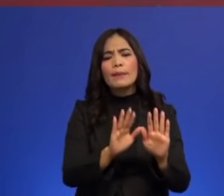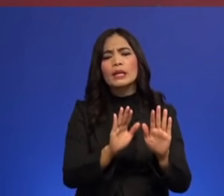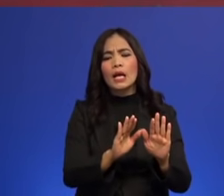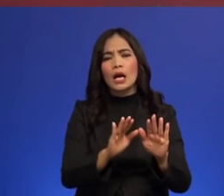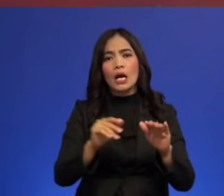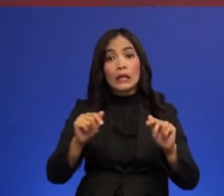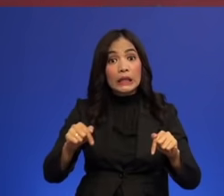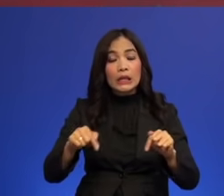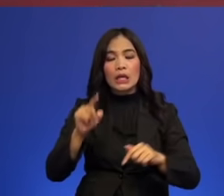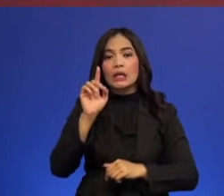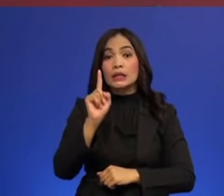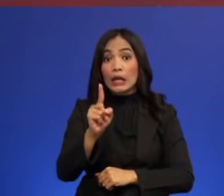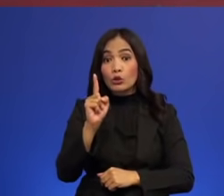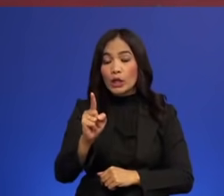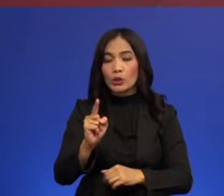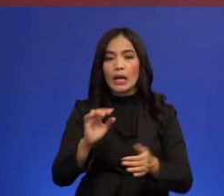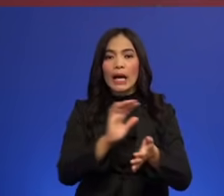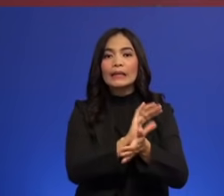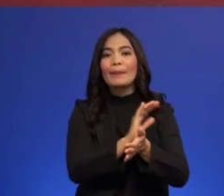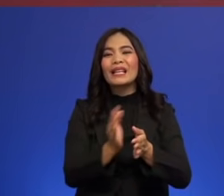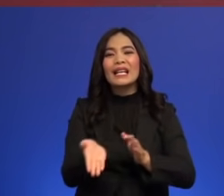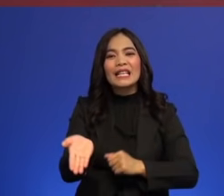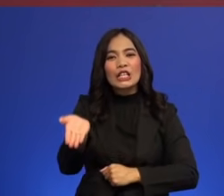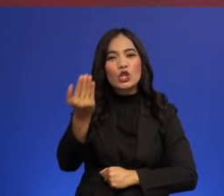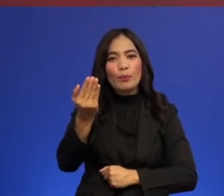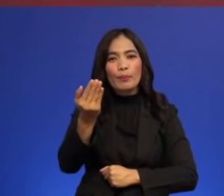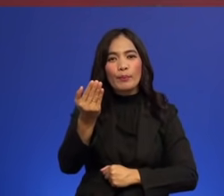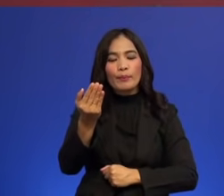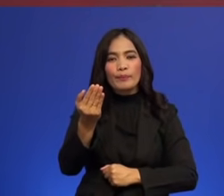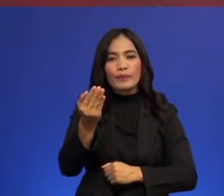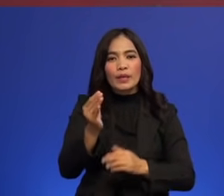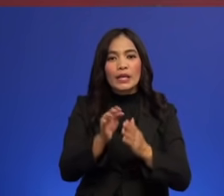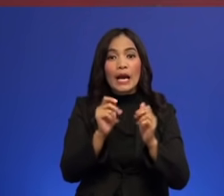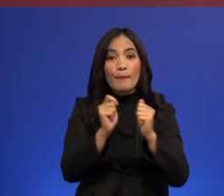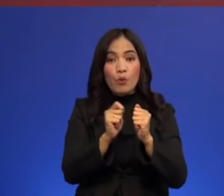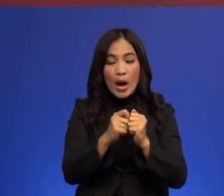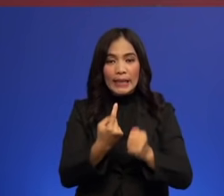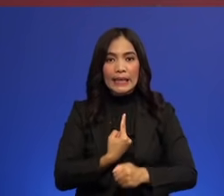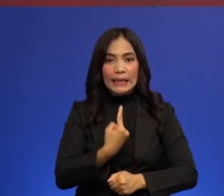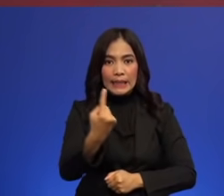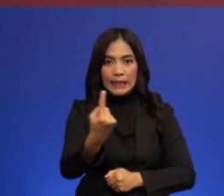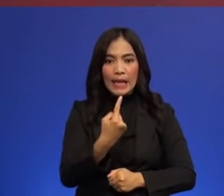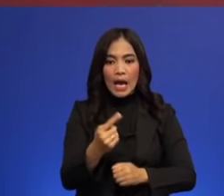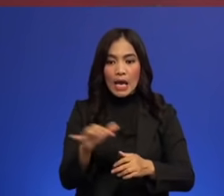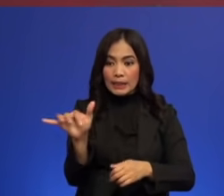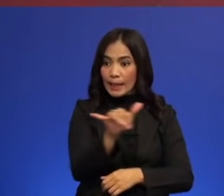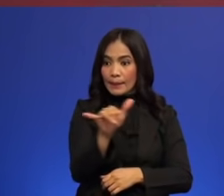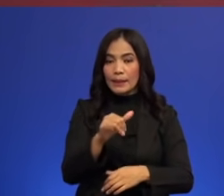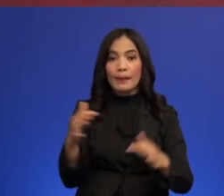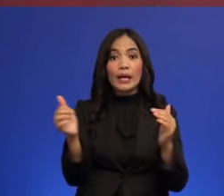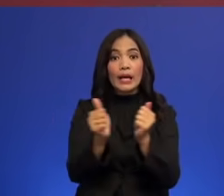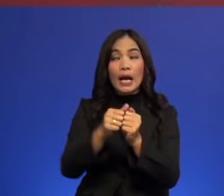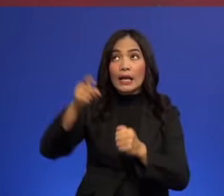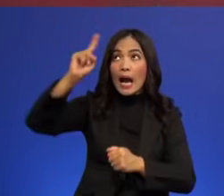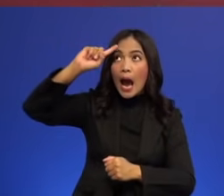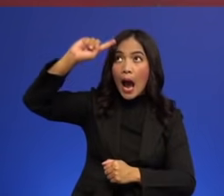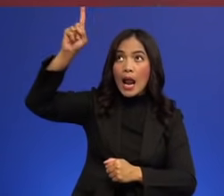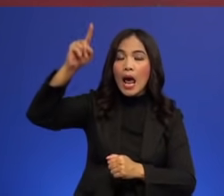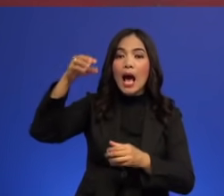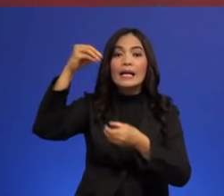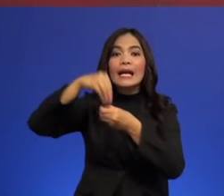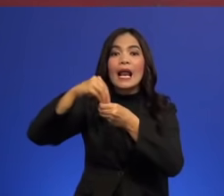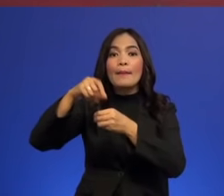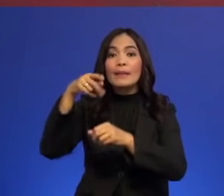Satu-satunya kesempatan hidup yang menentukan apakah kita akan bersama dengan Allah di